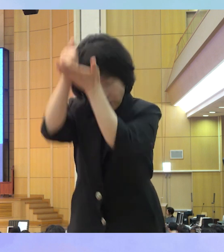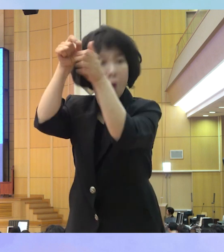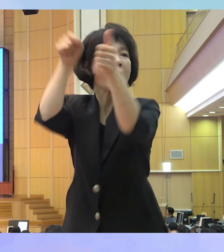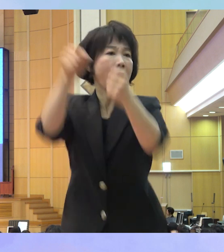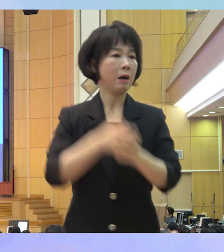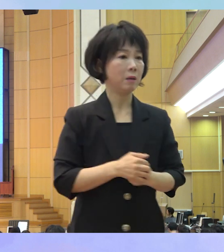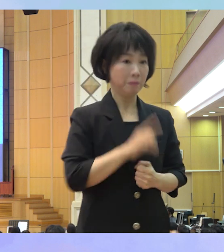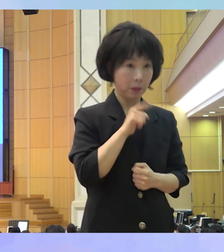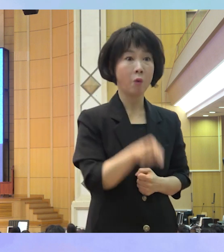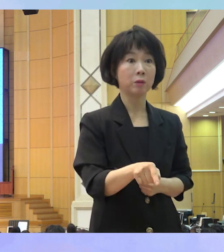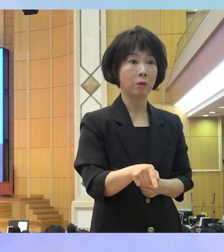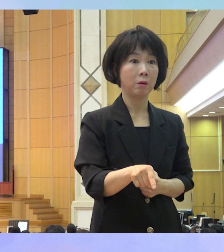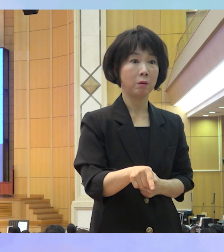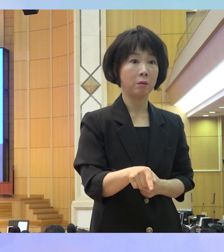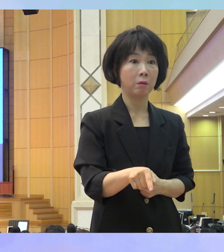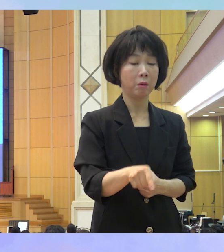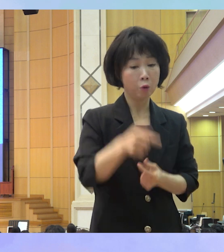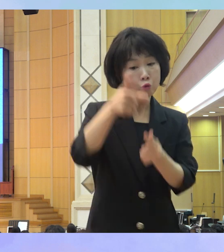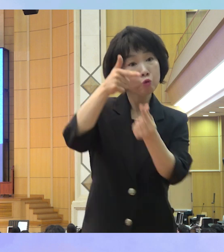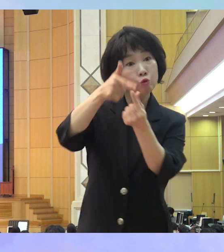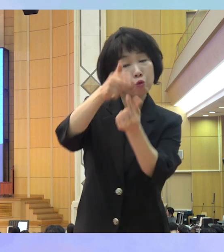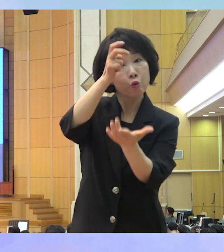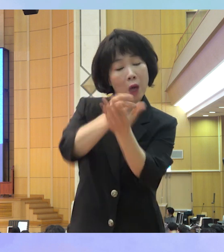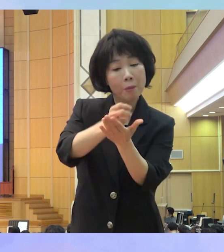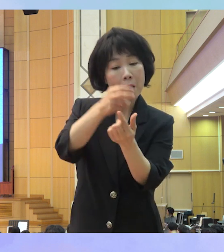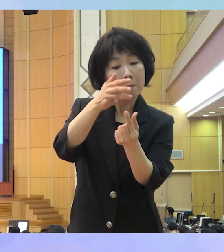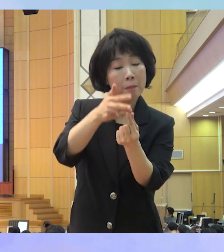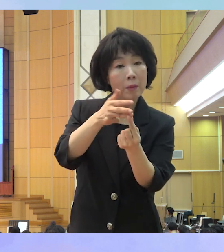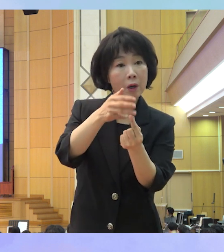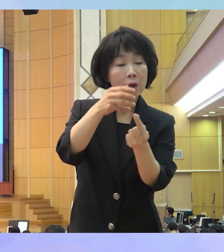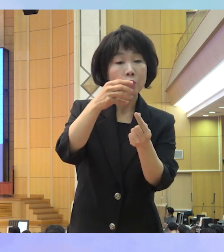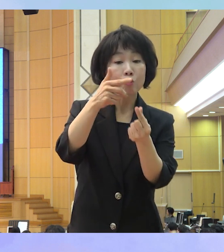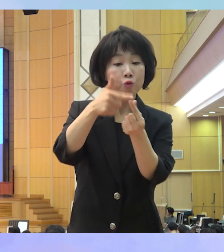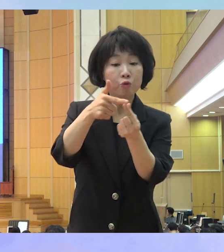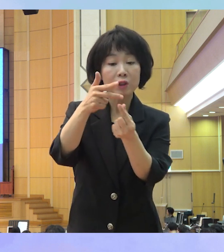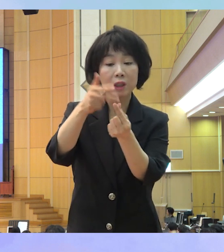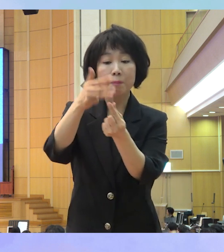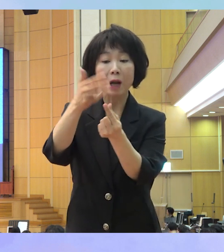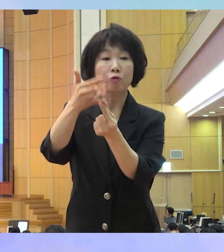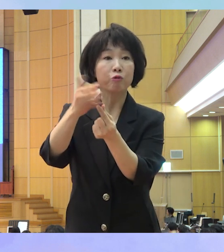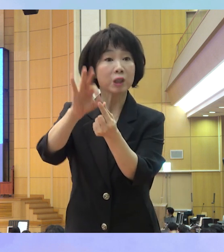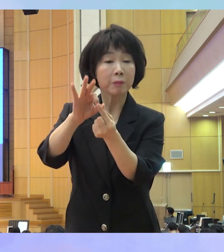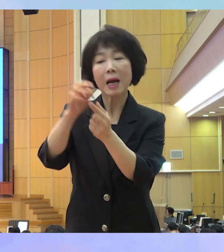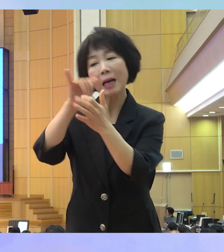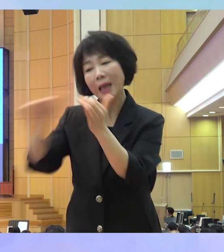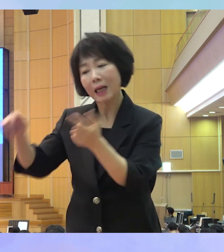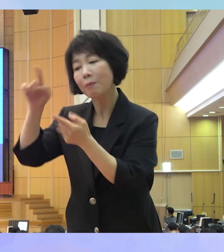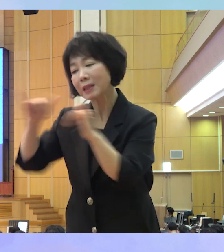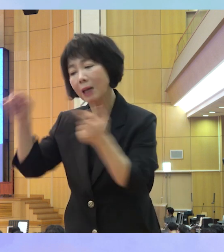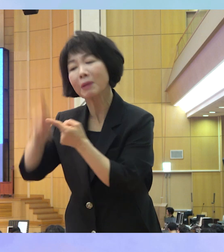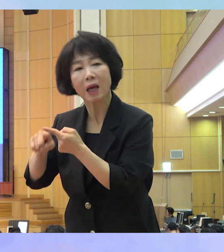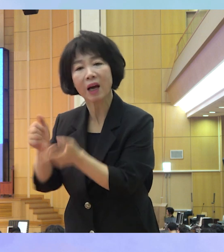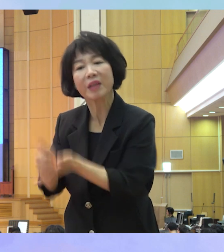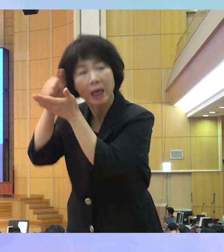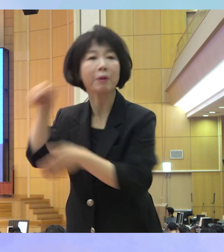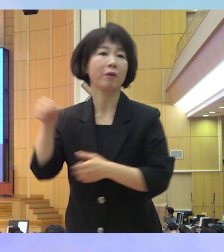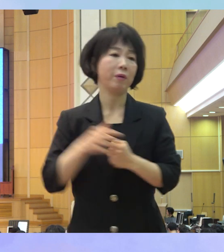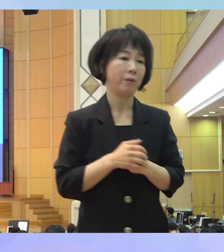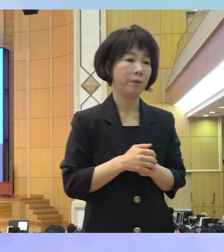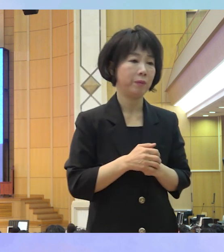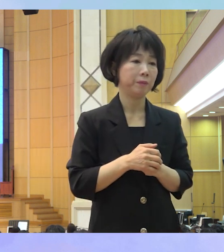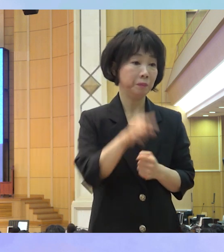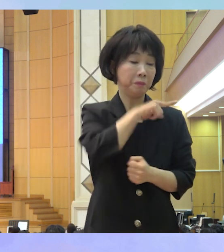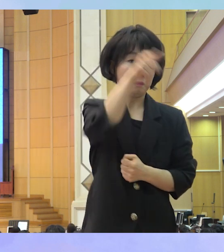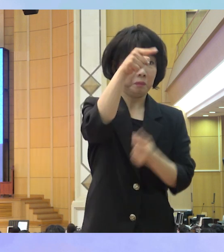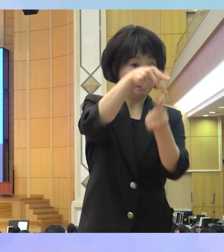자, 그러면 6계명부터 10계명은 사람에 대한 거예요. 다시 한번요. 10계명에서